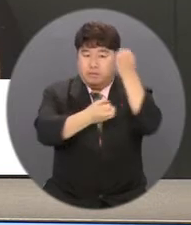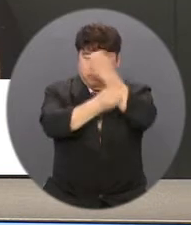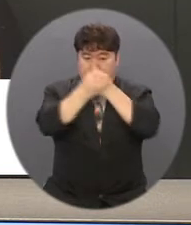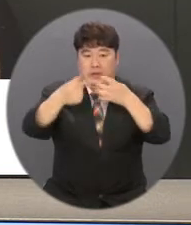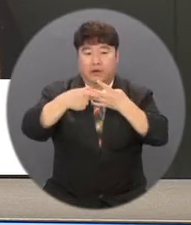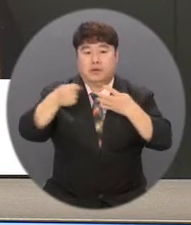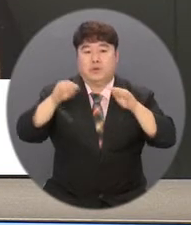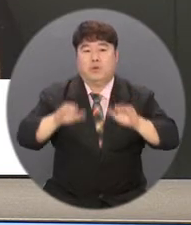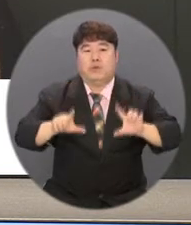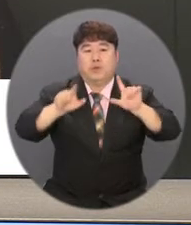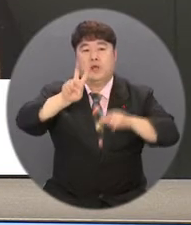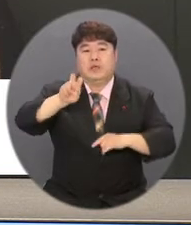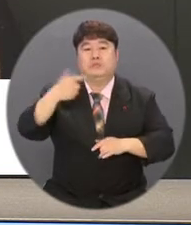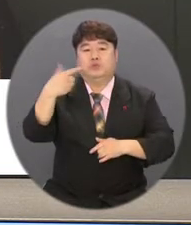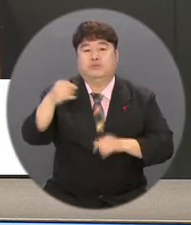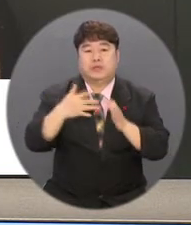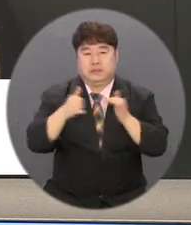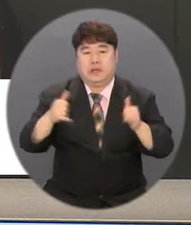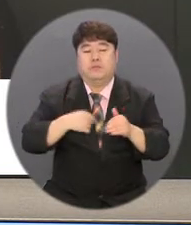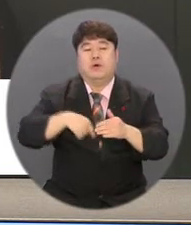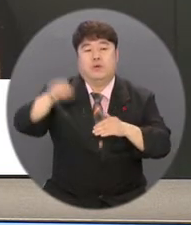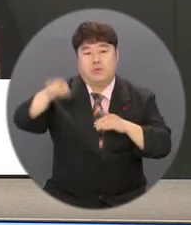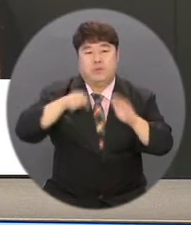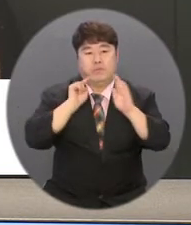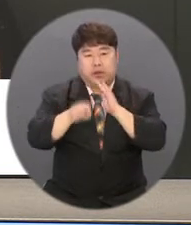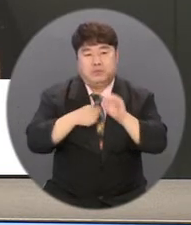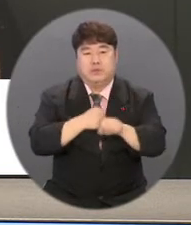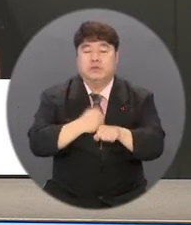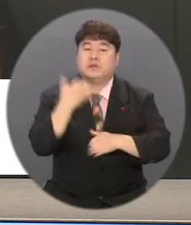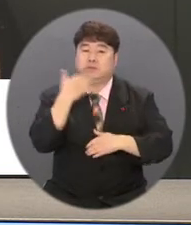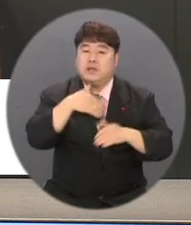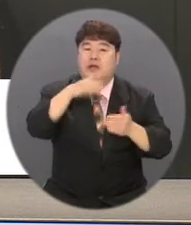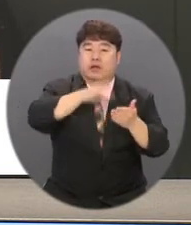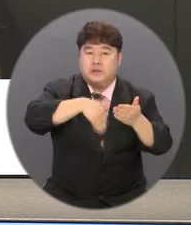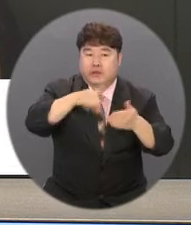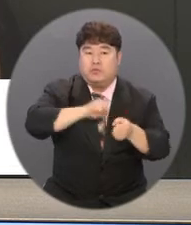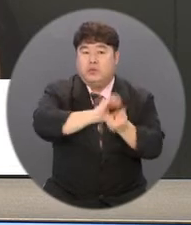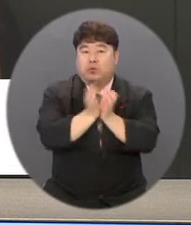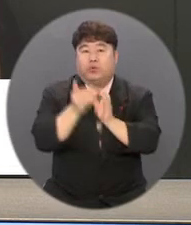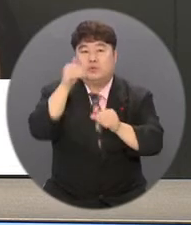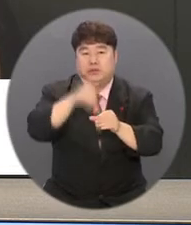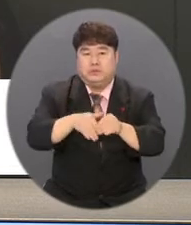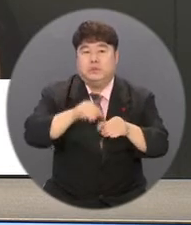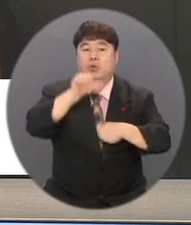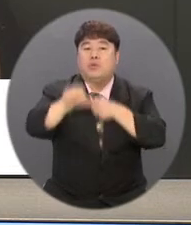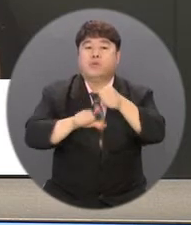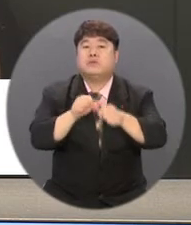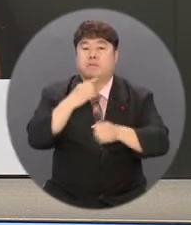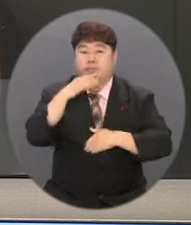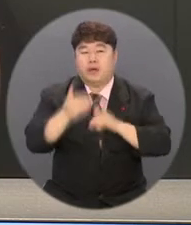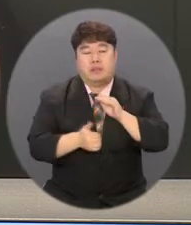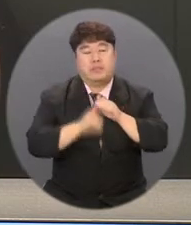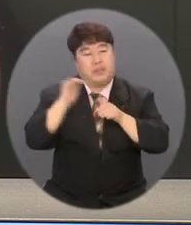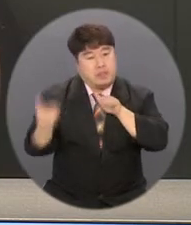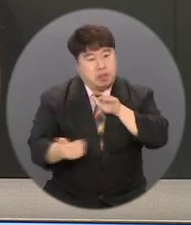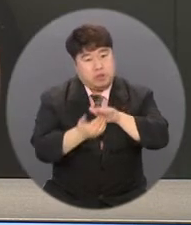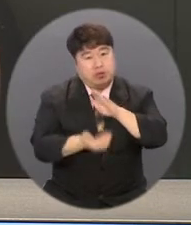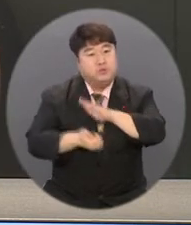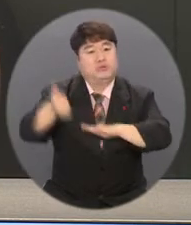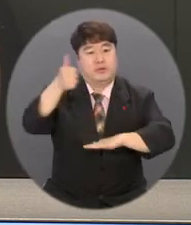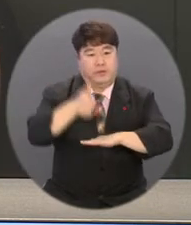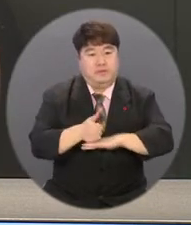올해만 26만 명이 다녀갔는데요. 색을 입히고 꽃을 심은 지 불과 5년여 만에 이룬 성과입니다. 양현승